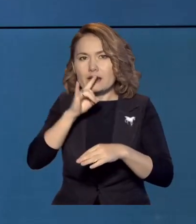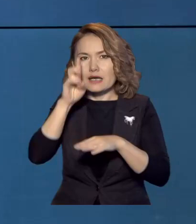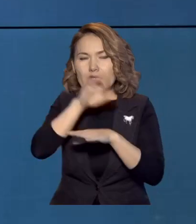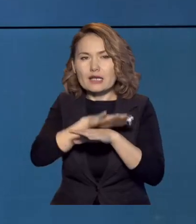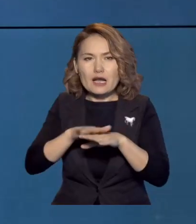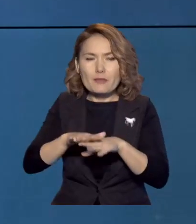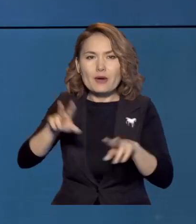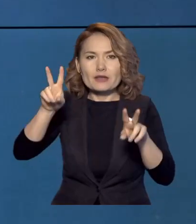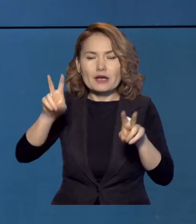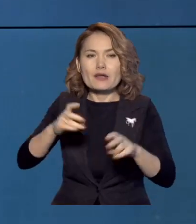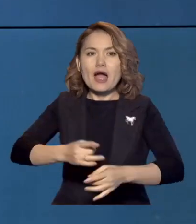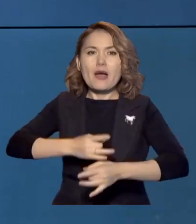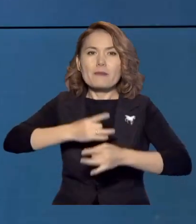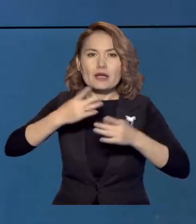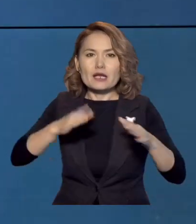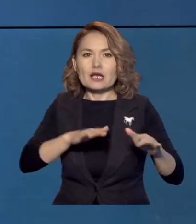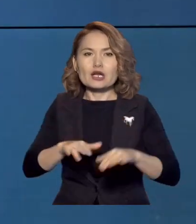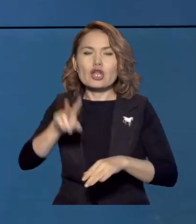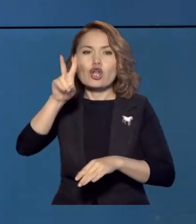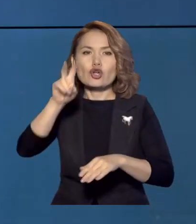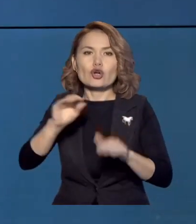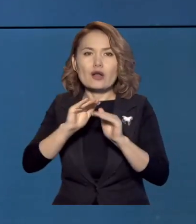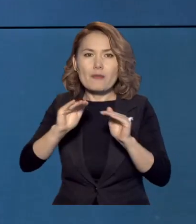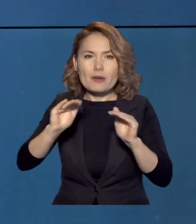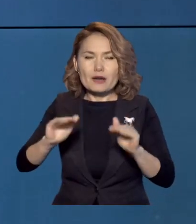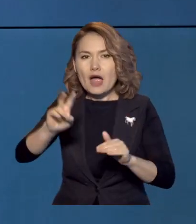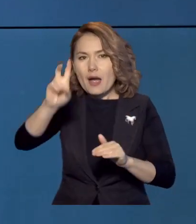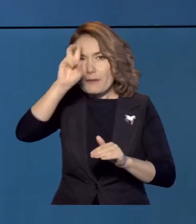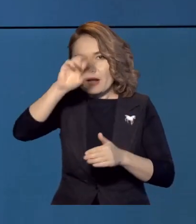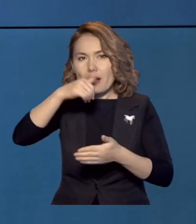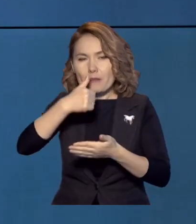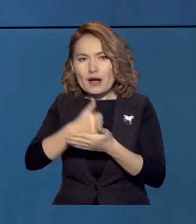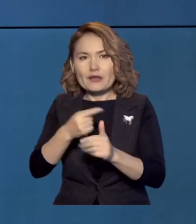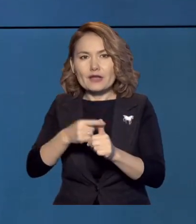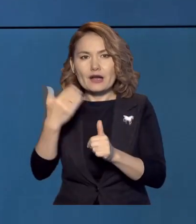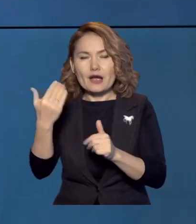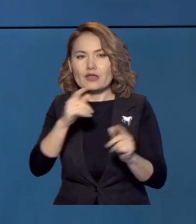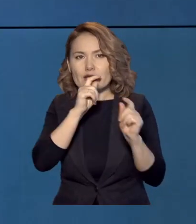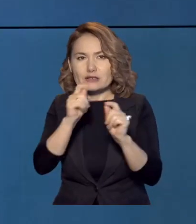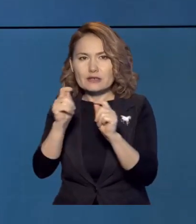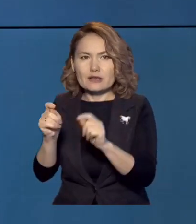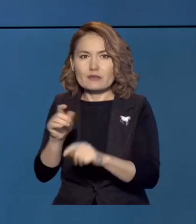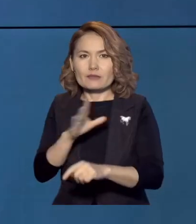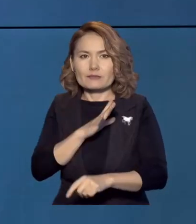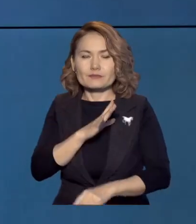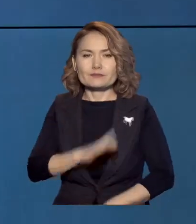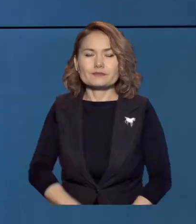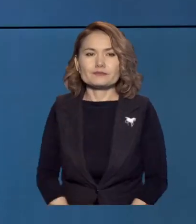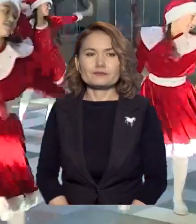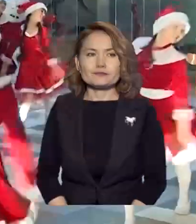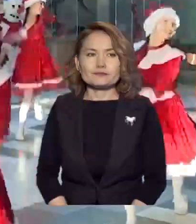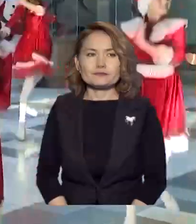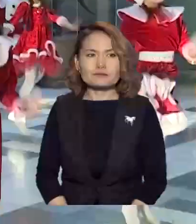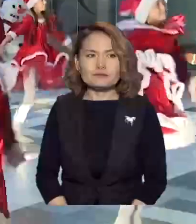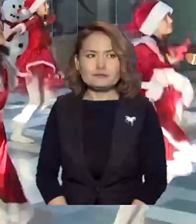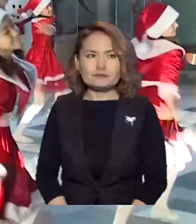деген айдармен өткен мерекелік шарада 200 бүлдіршінге мемлекет басшысы атынан сыйлықтар табысталды.